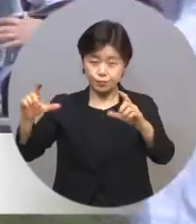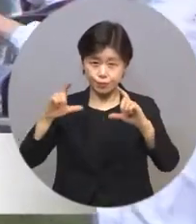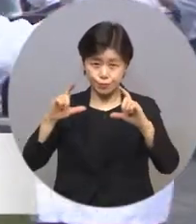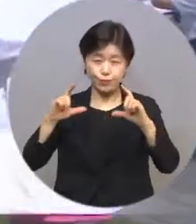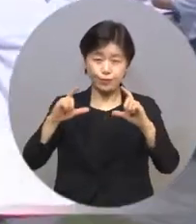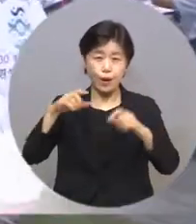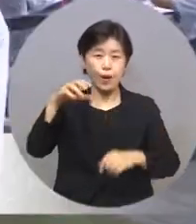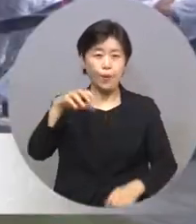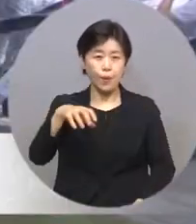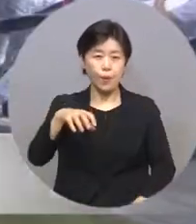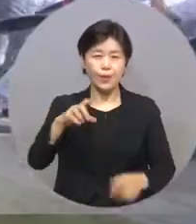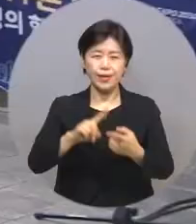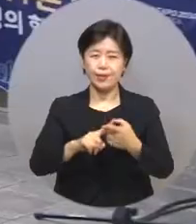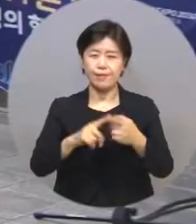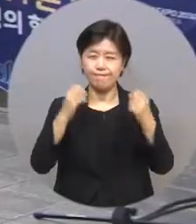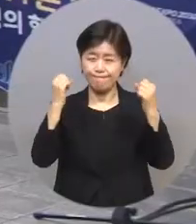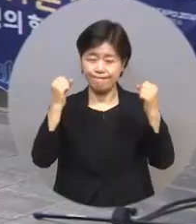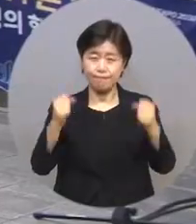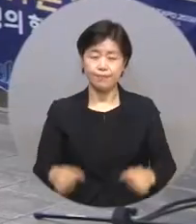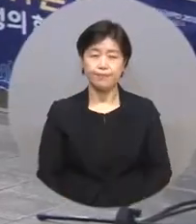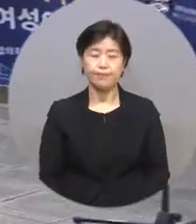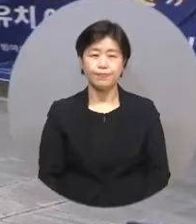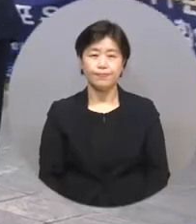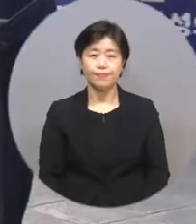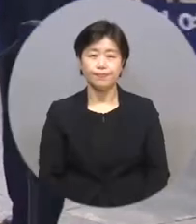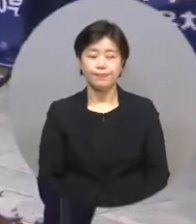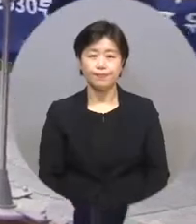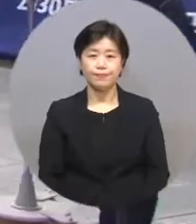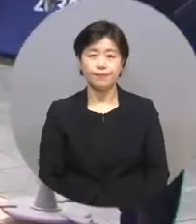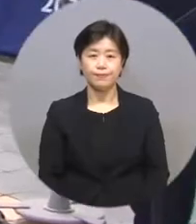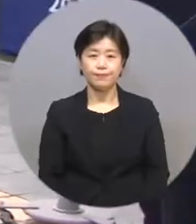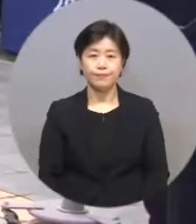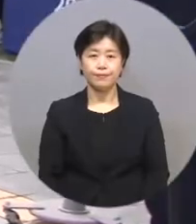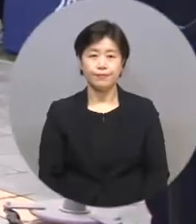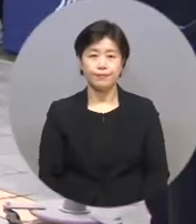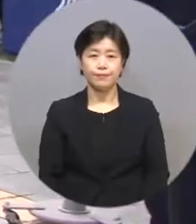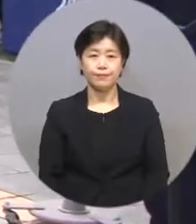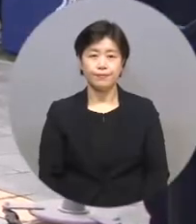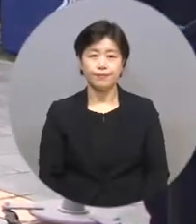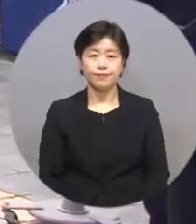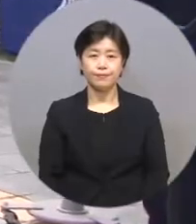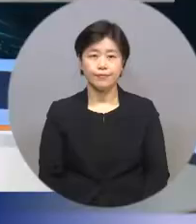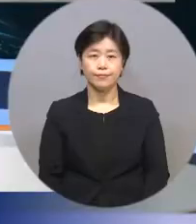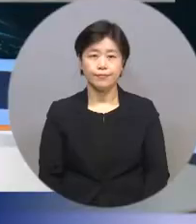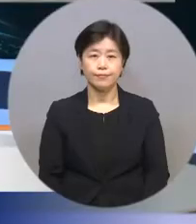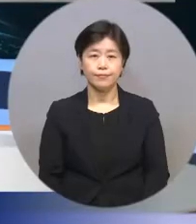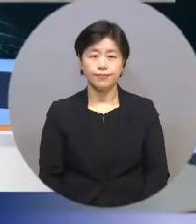여성의 힘으로 화이팅 복지tv 부산방송 황경향입니다